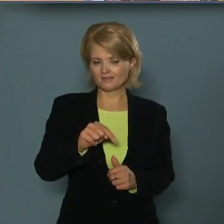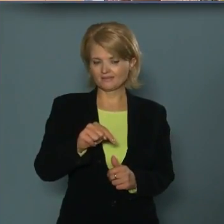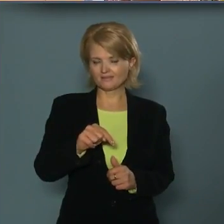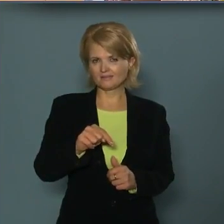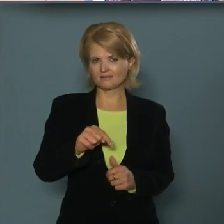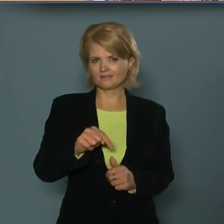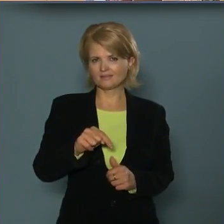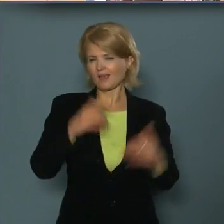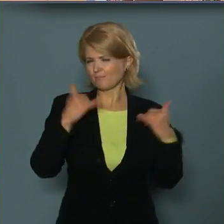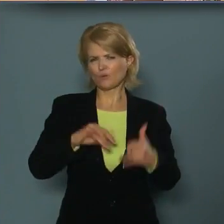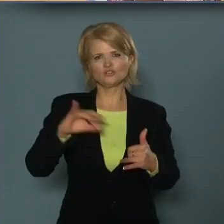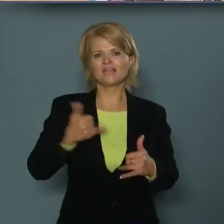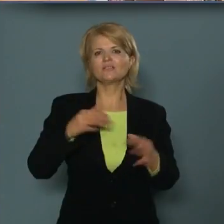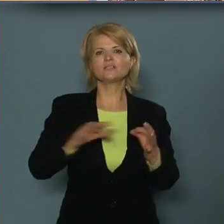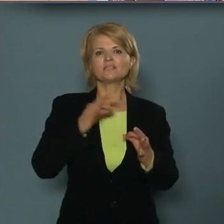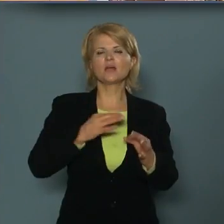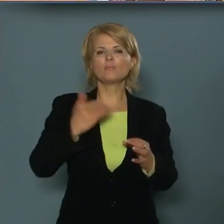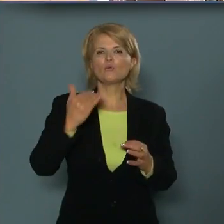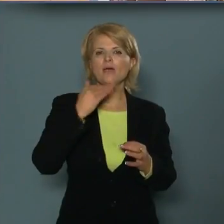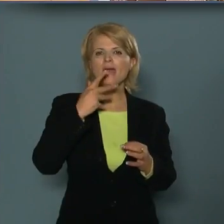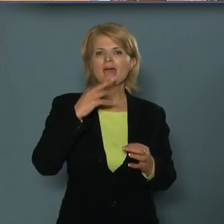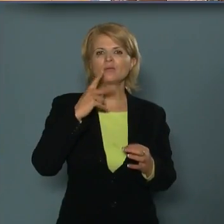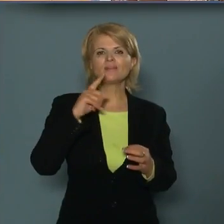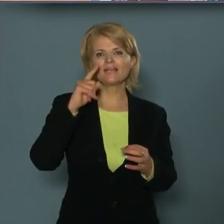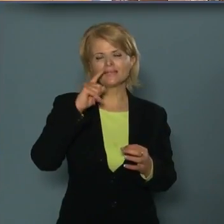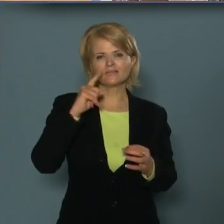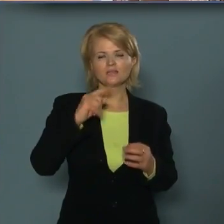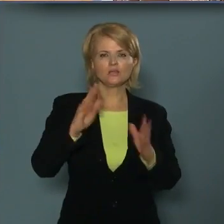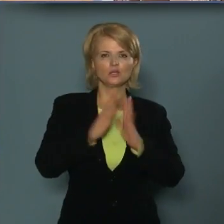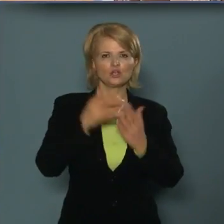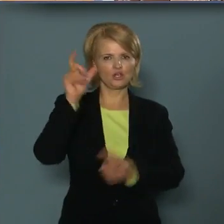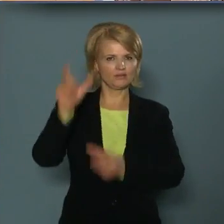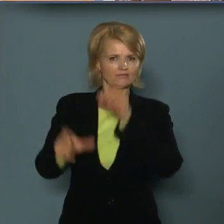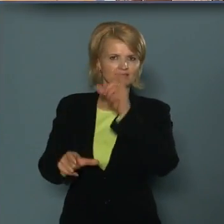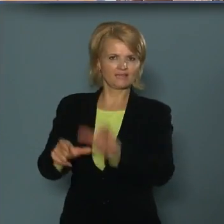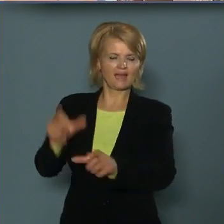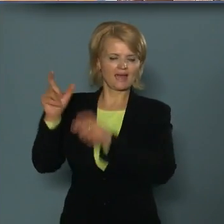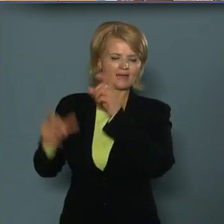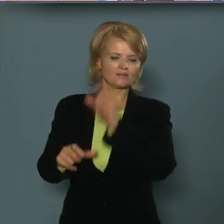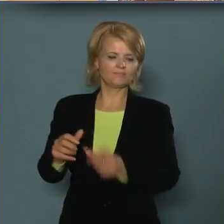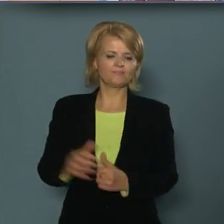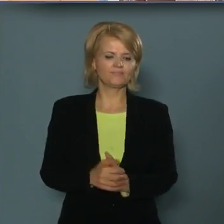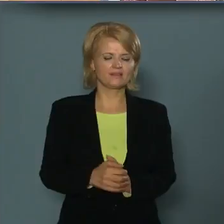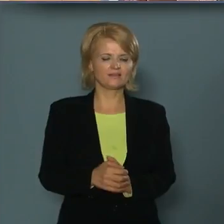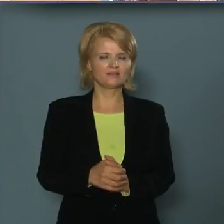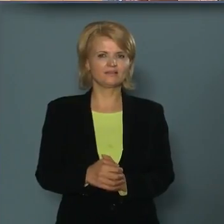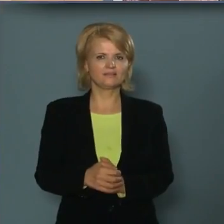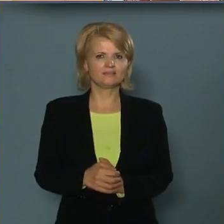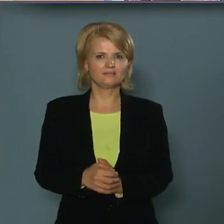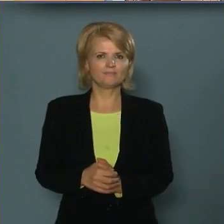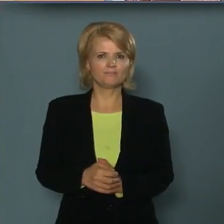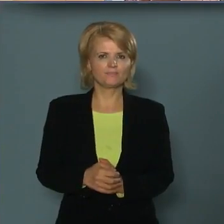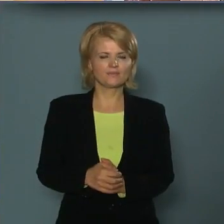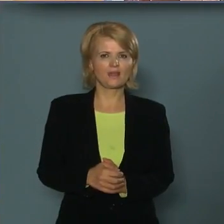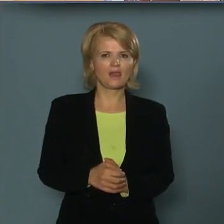ez most is Szabó Ervin könyvtár, igen, mert Patakit akartam mondani, hát annak a